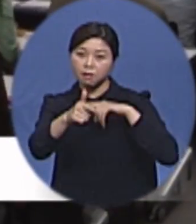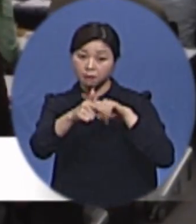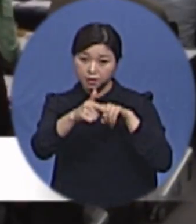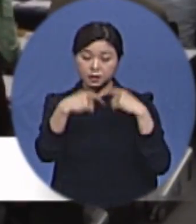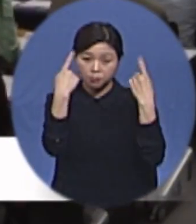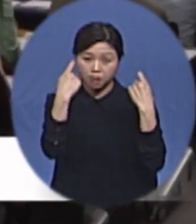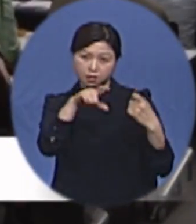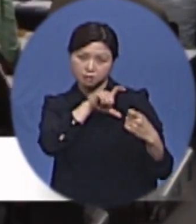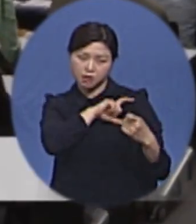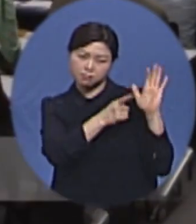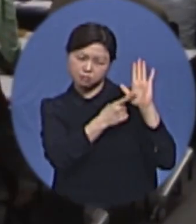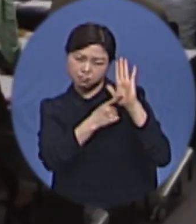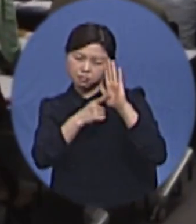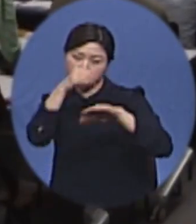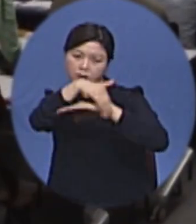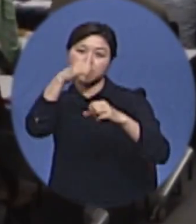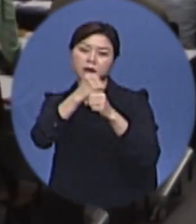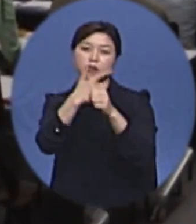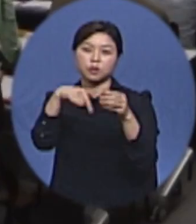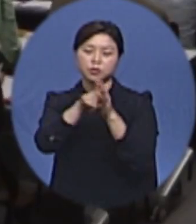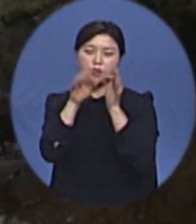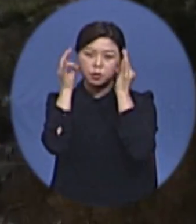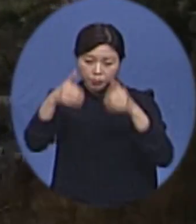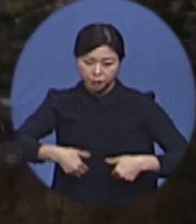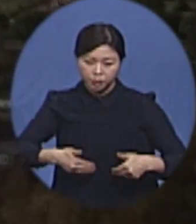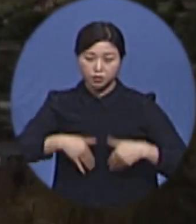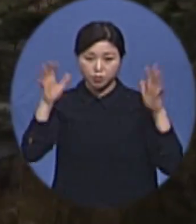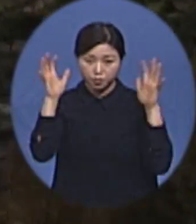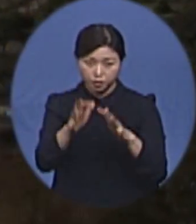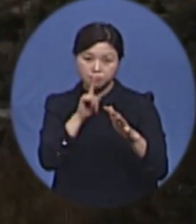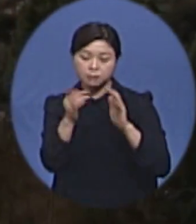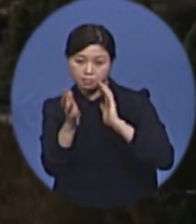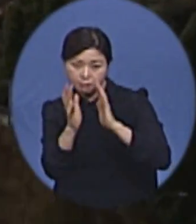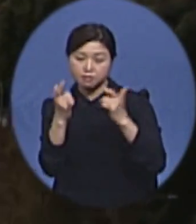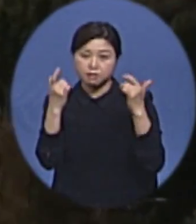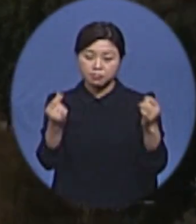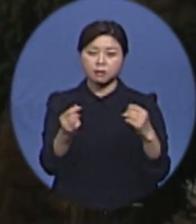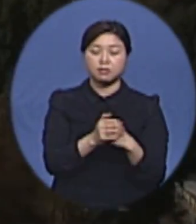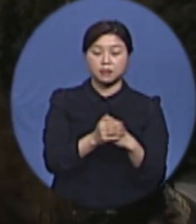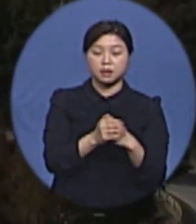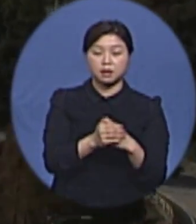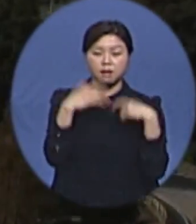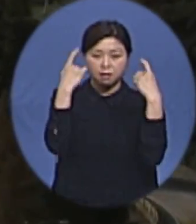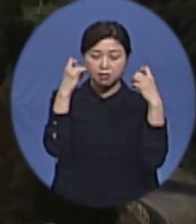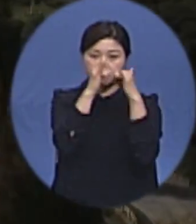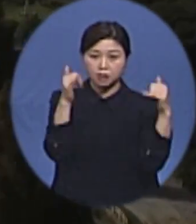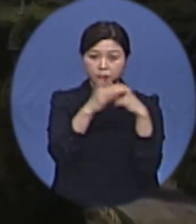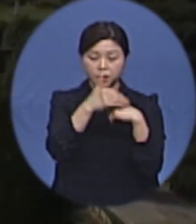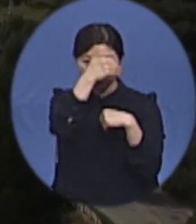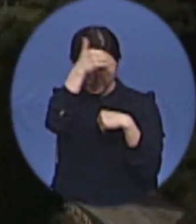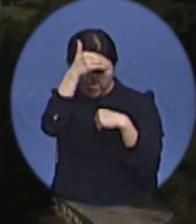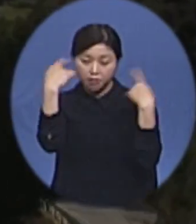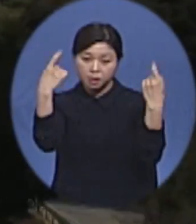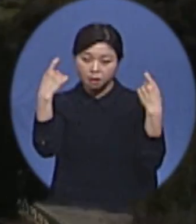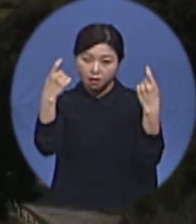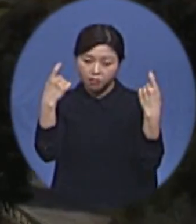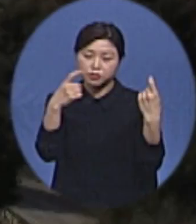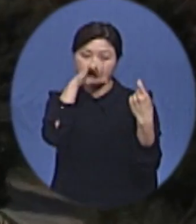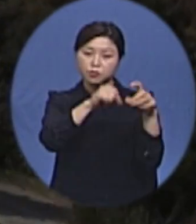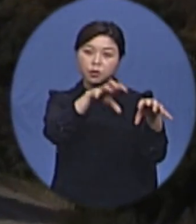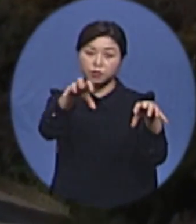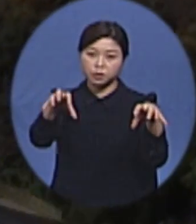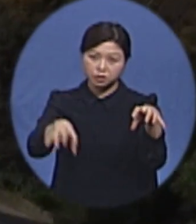때라고 입을 모았습니다. 이어 개별 관광객이 여행하기 좋은 시스템을 호남 권역으로 구축할 것을